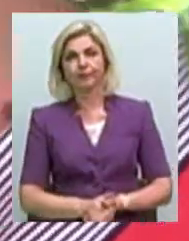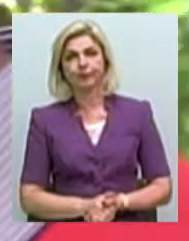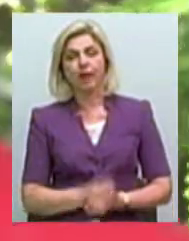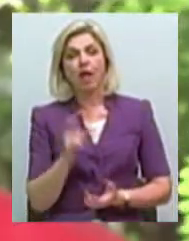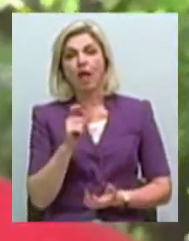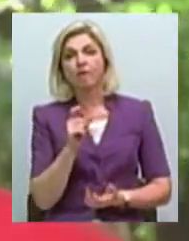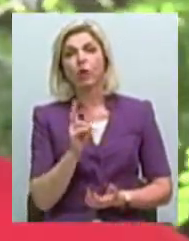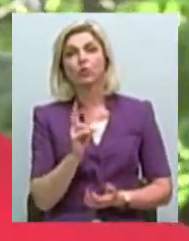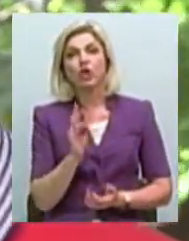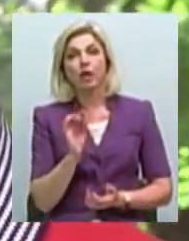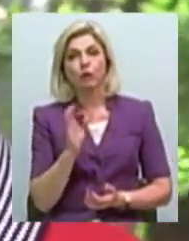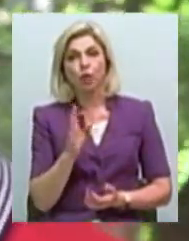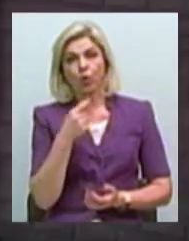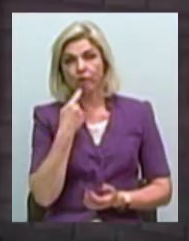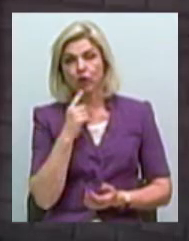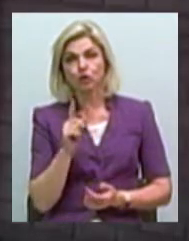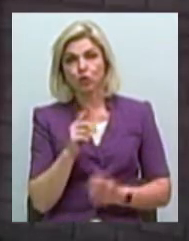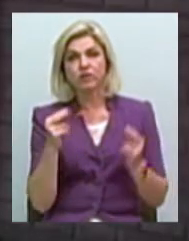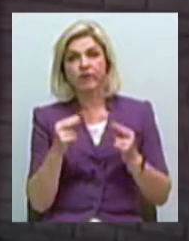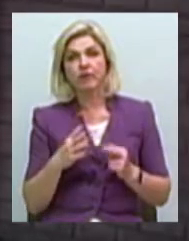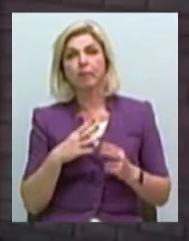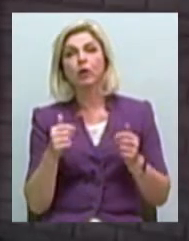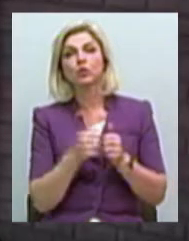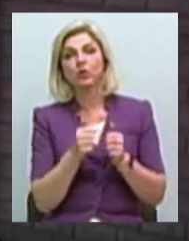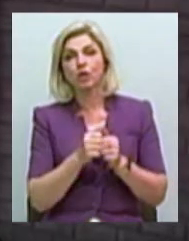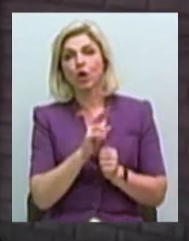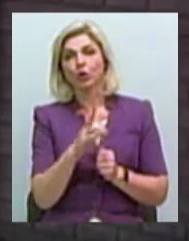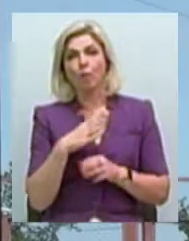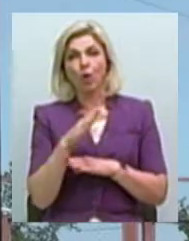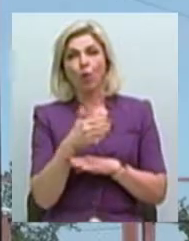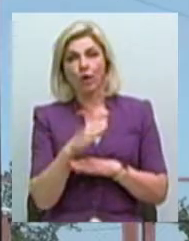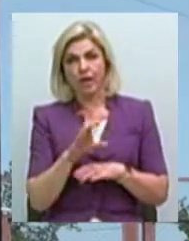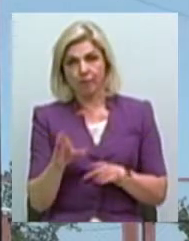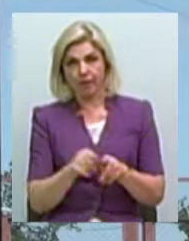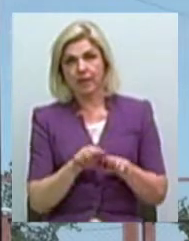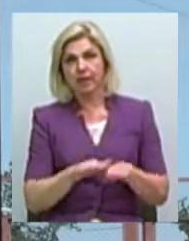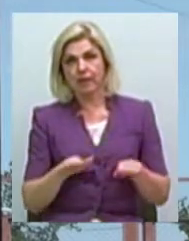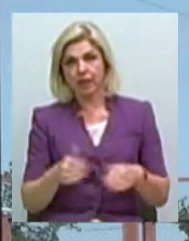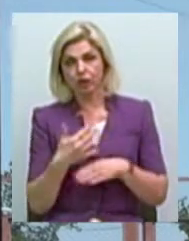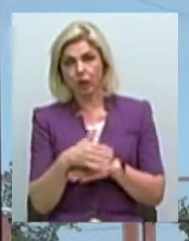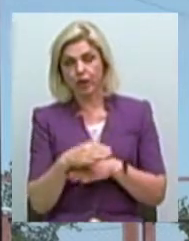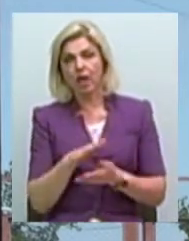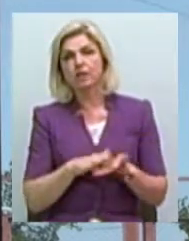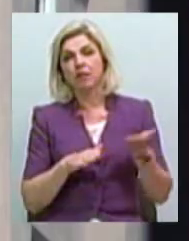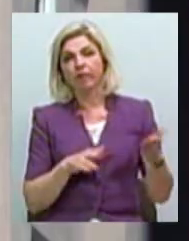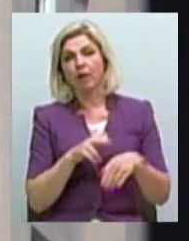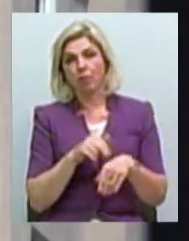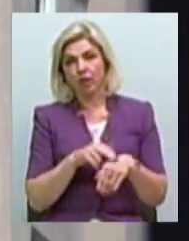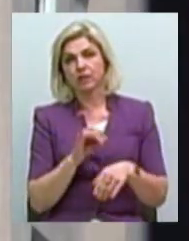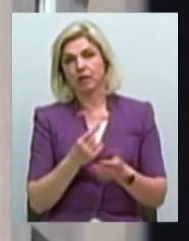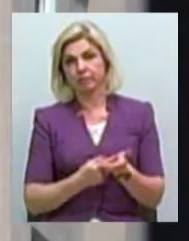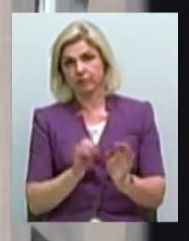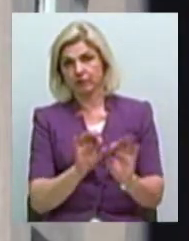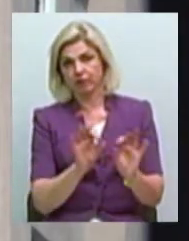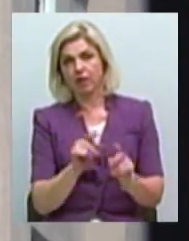Євген Кушніренко каже, свідками події були сусіди, які гуляли із дітьми у дворі. Вже написали заяву до поліції, дали свідчення. Там